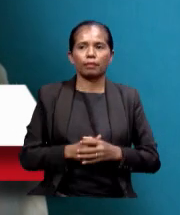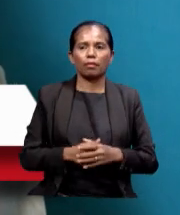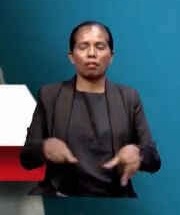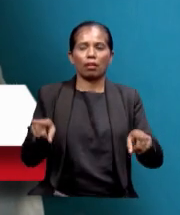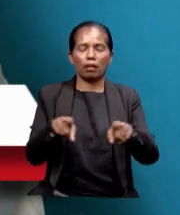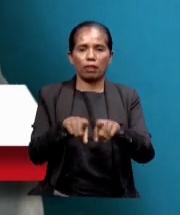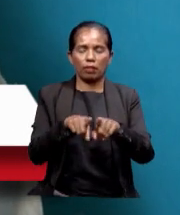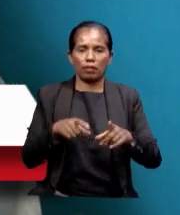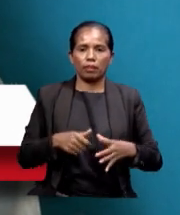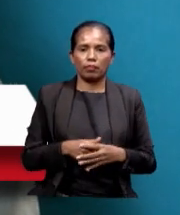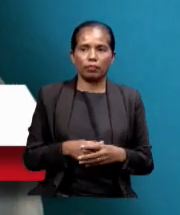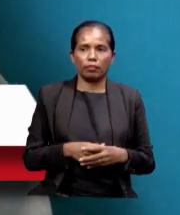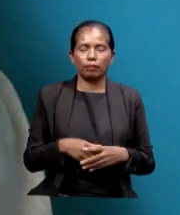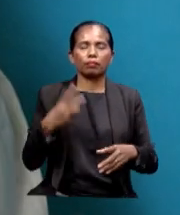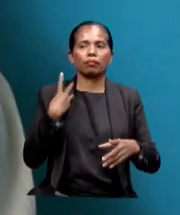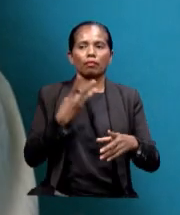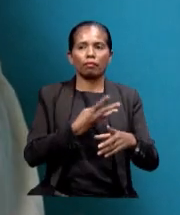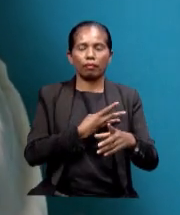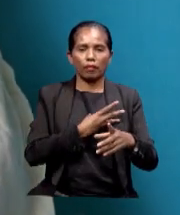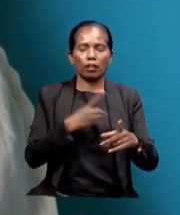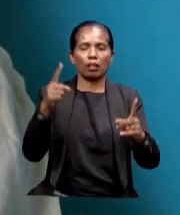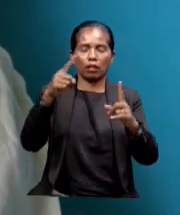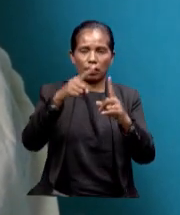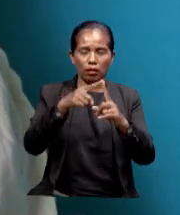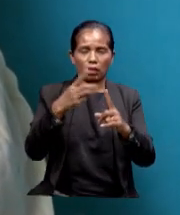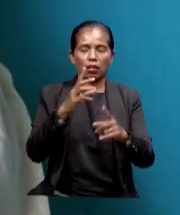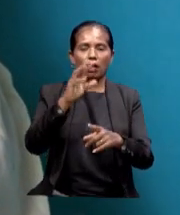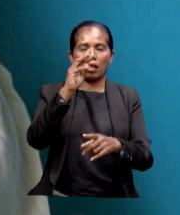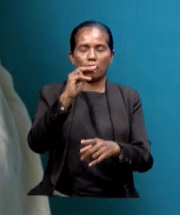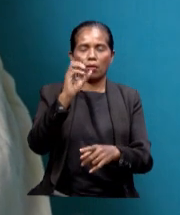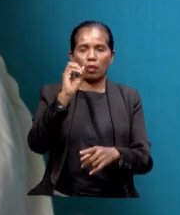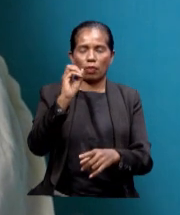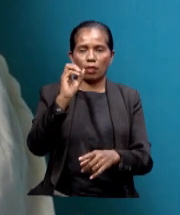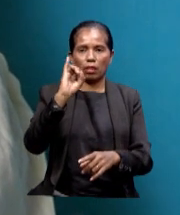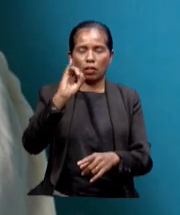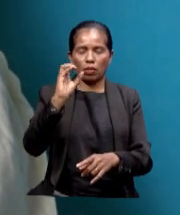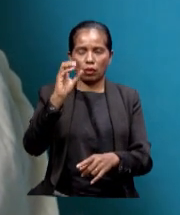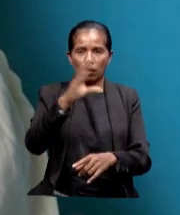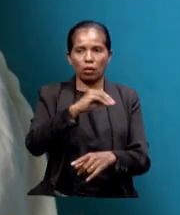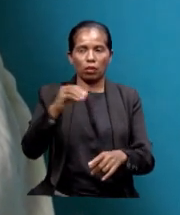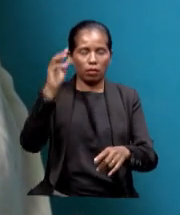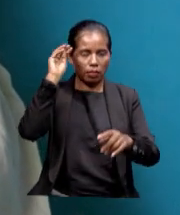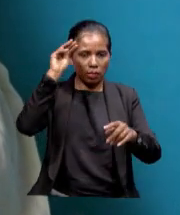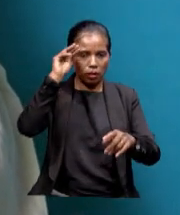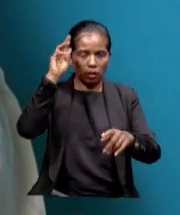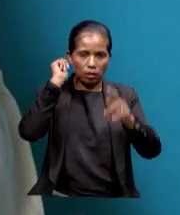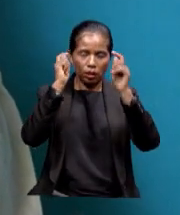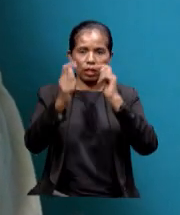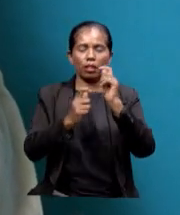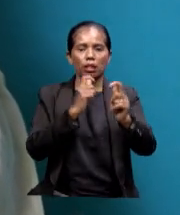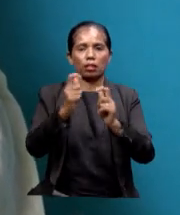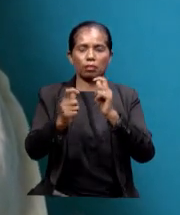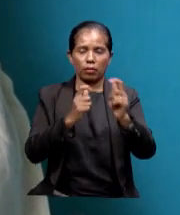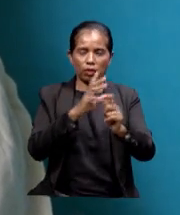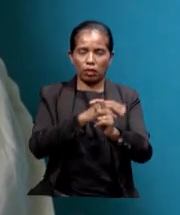hanesang ita hatamba akordu ka MOU nebe ma governo Timor Leste halau ho Ministério do Transporte governo